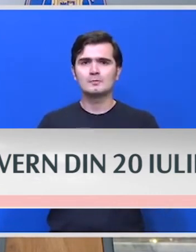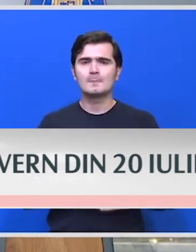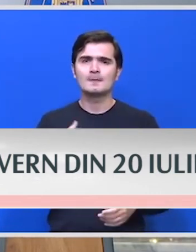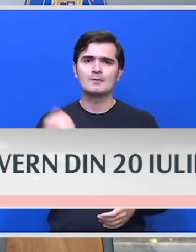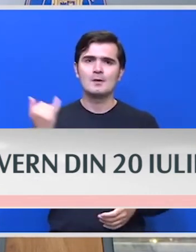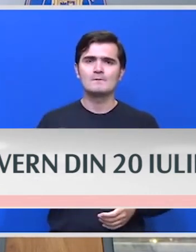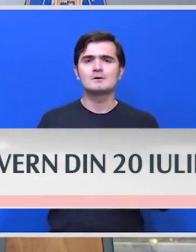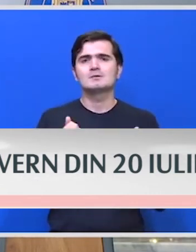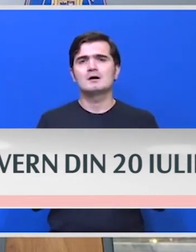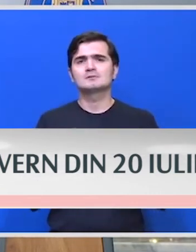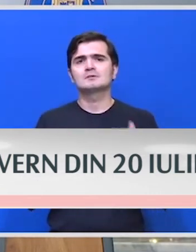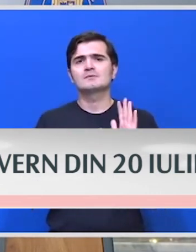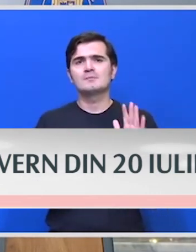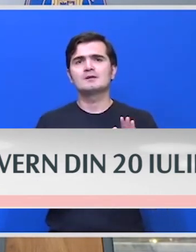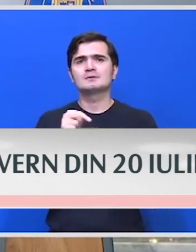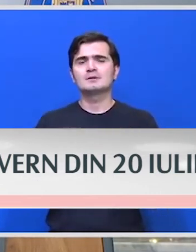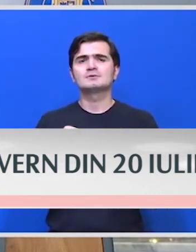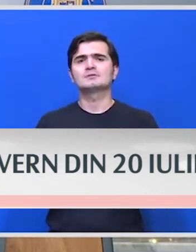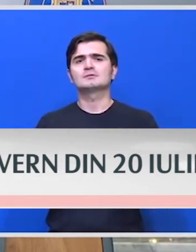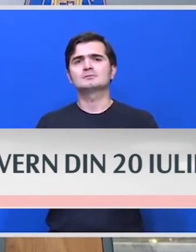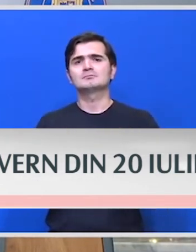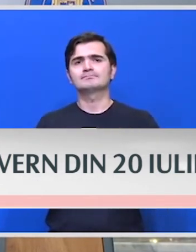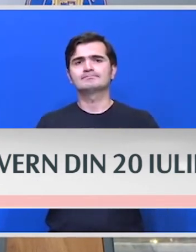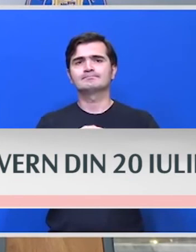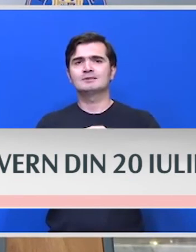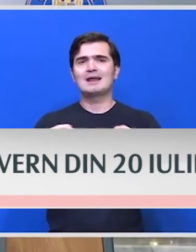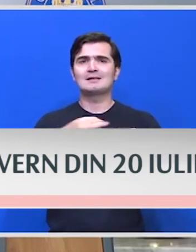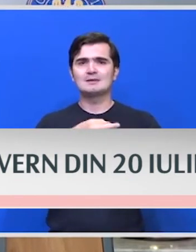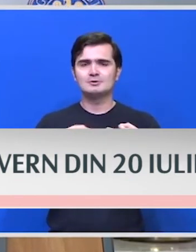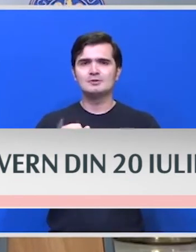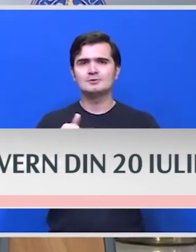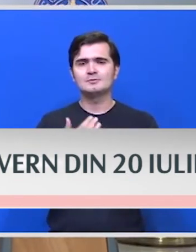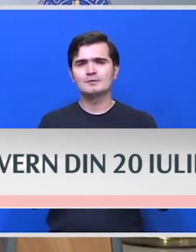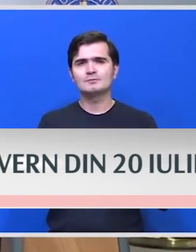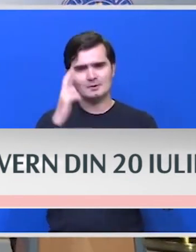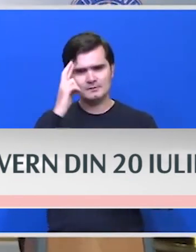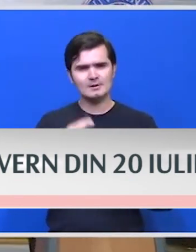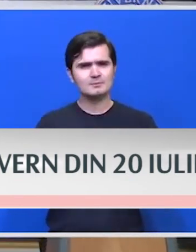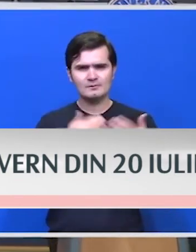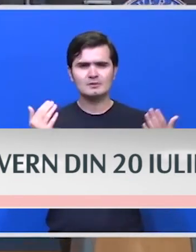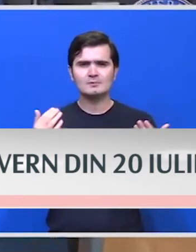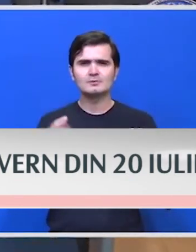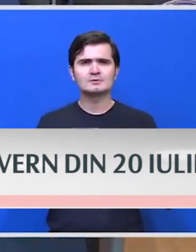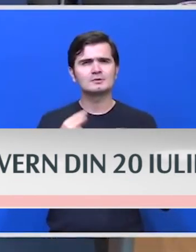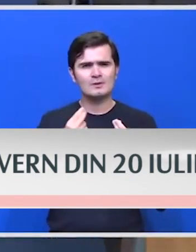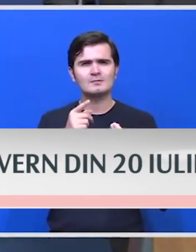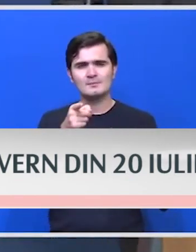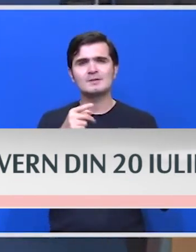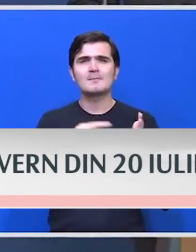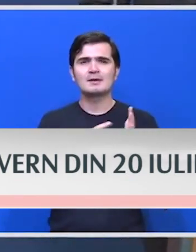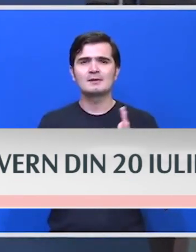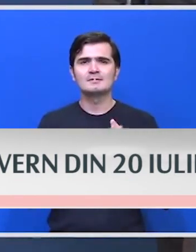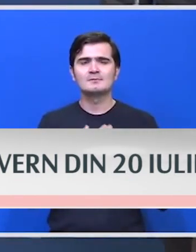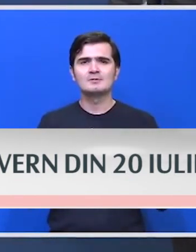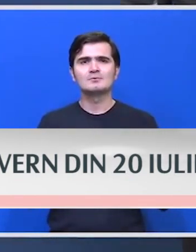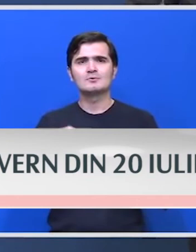să vă prezint această strategie și pentru că vă respect foarte mult și întotdeauna sunteți foarte bine pregătit pe subiectele